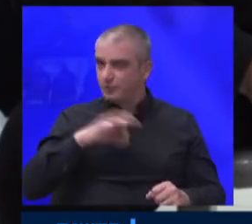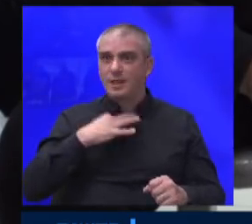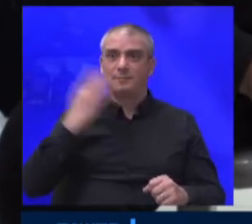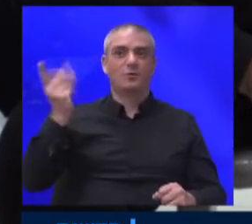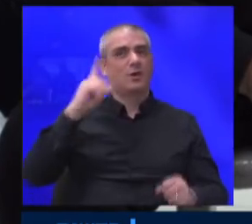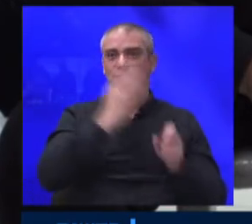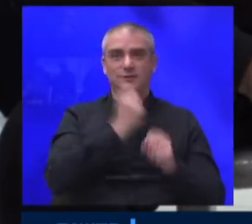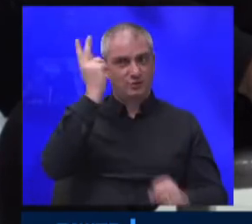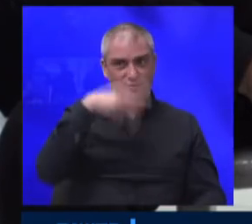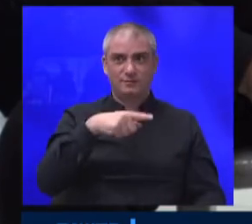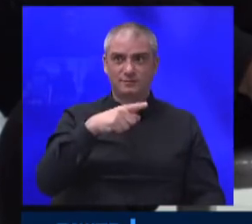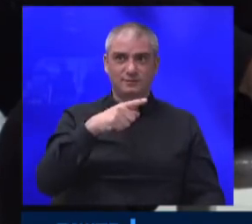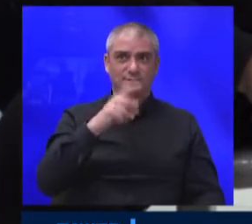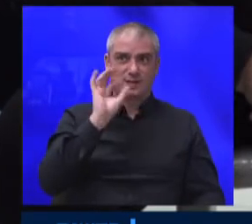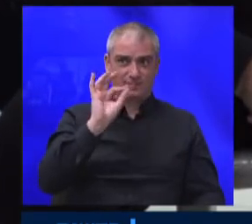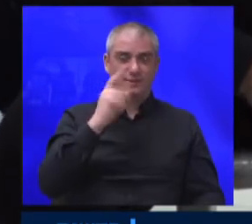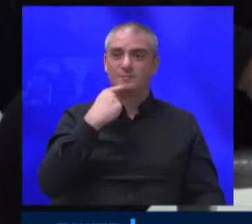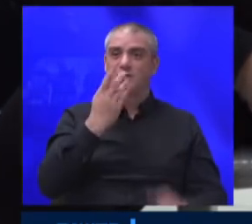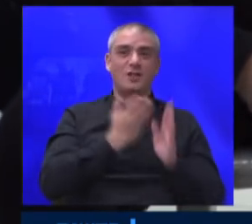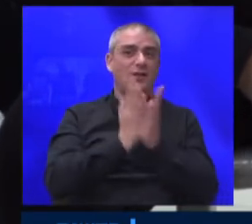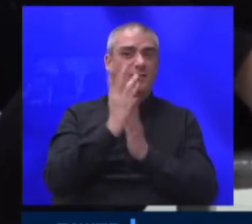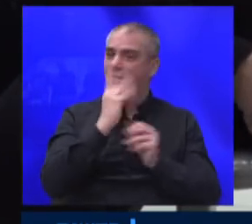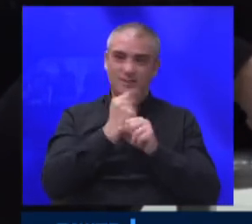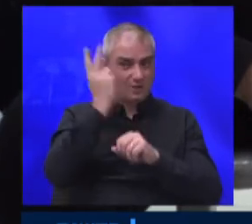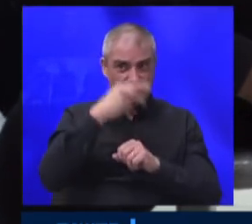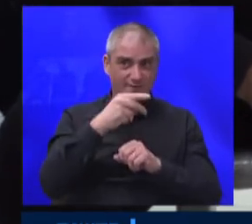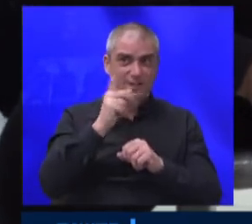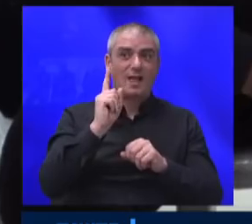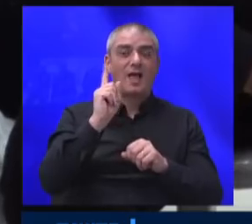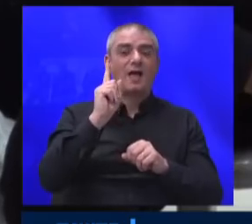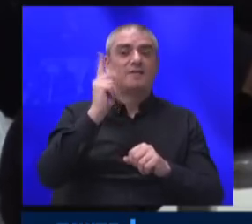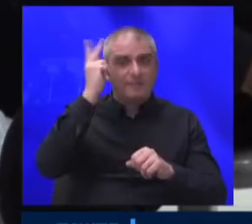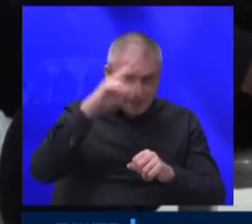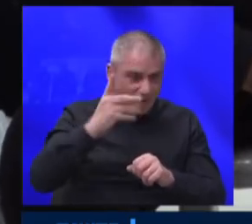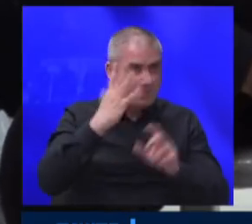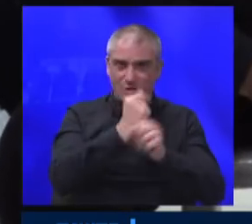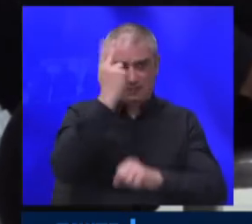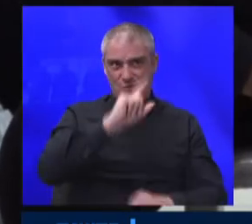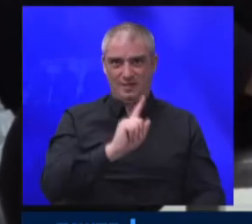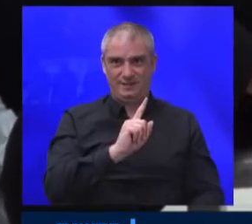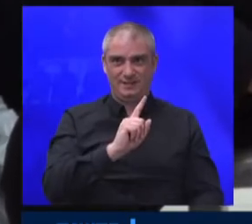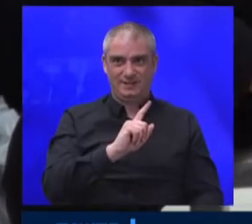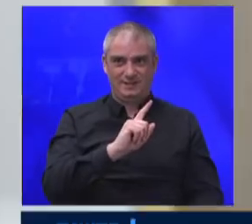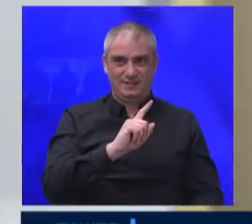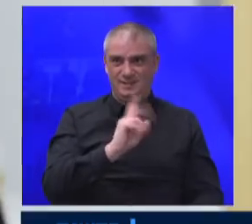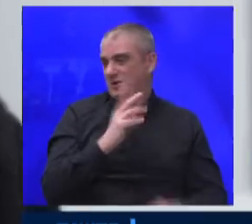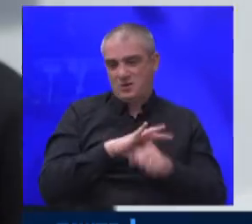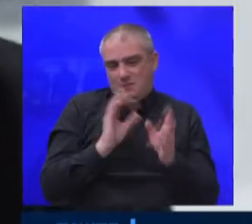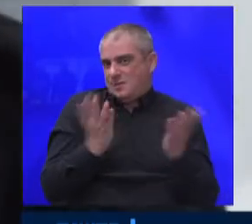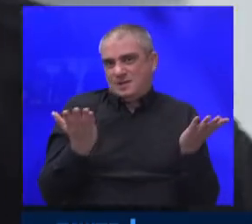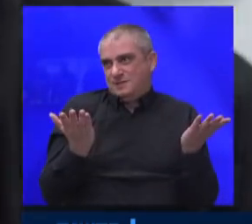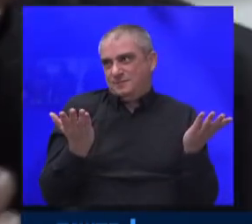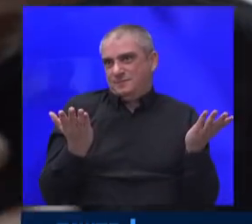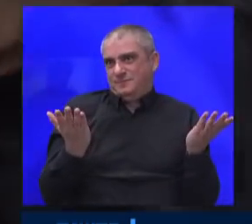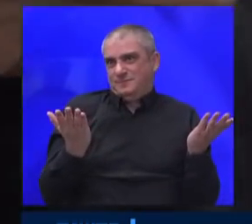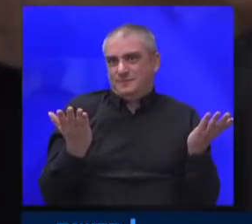אמת שמה שאני מדבר. לא הצלחנו להבין, ואני הבנתי למה לא הצלחנו להבין. כי לא מנהלים אותו כל כך. לא, אני אמרתי